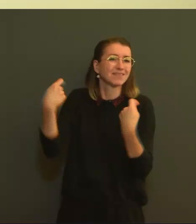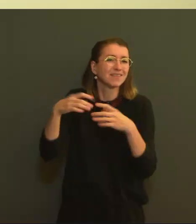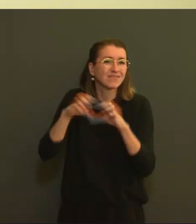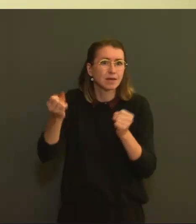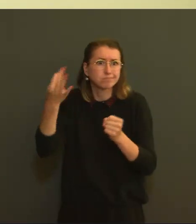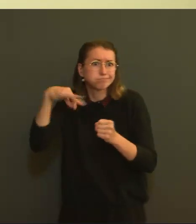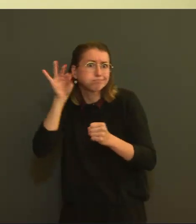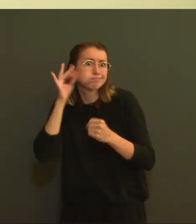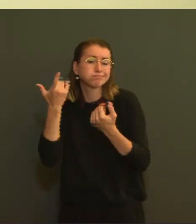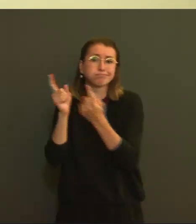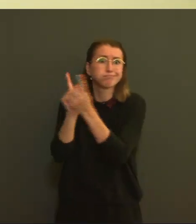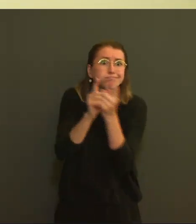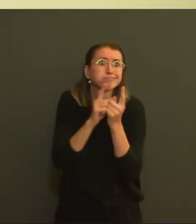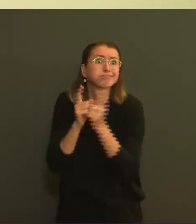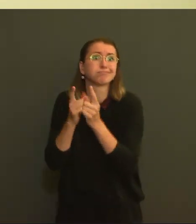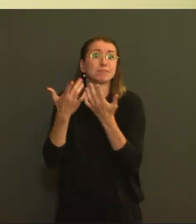vie nocturne.